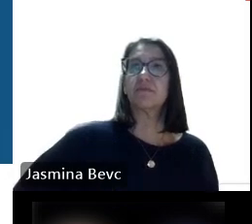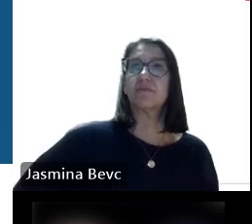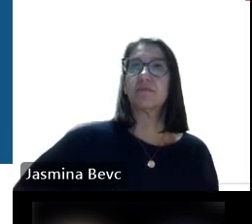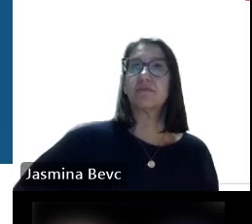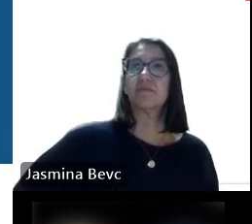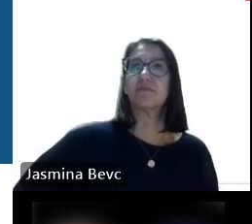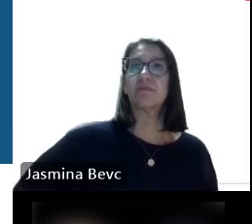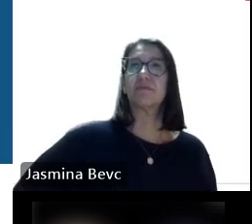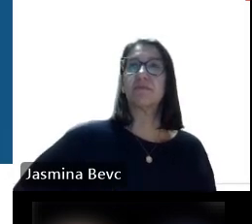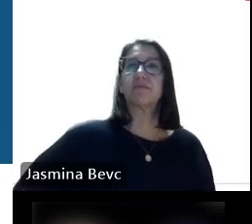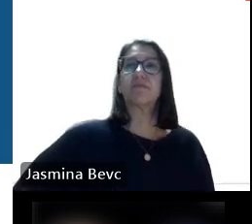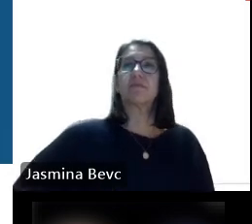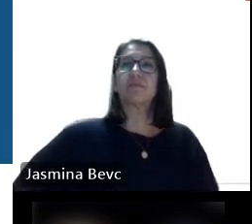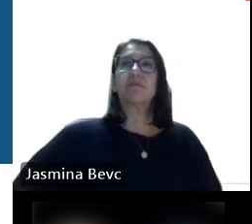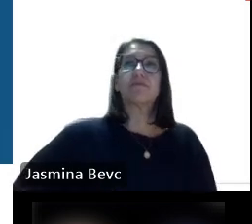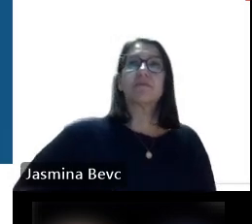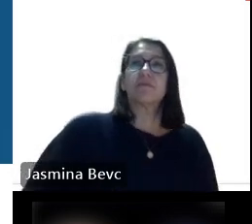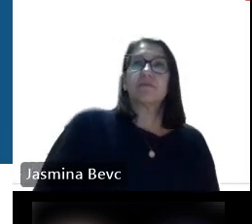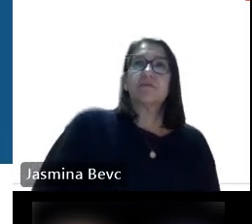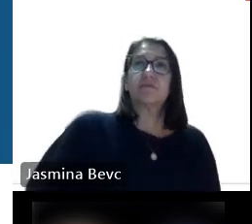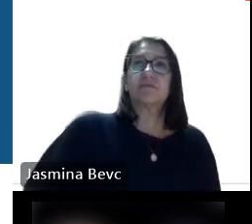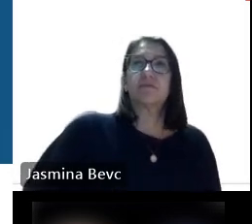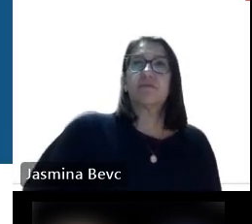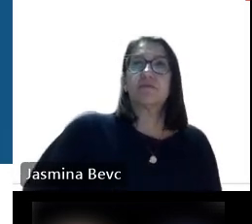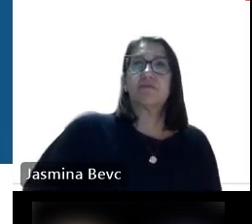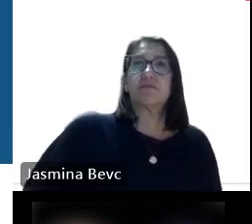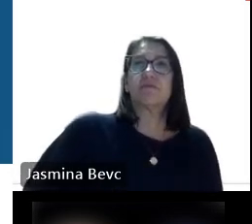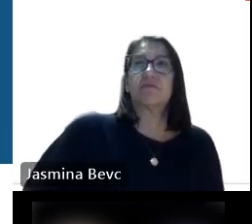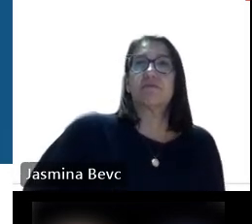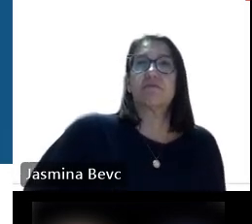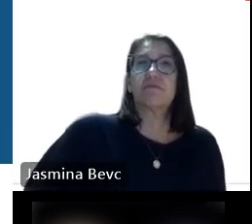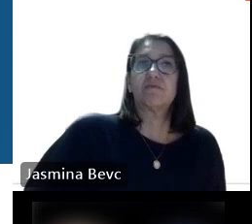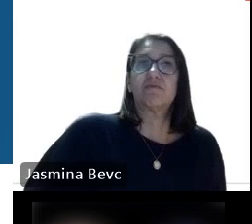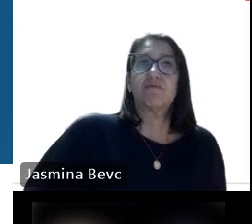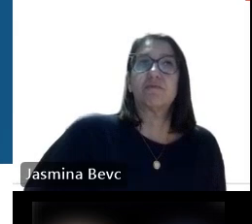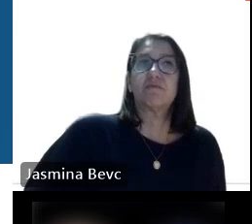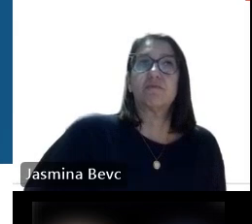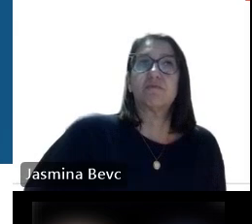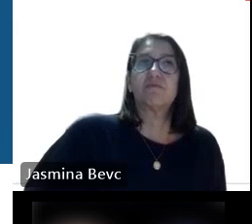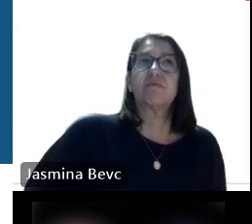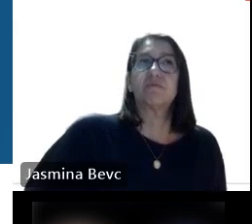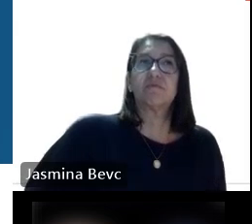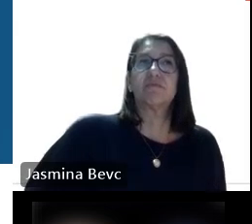55 stopinj Celzija pokrili vse toplotne izgube, ki jih ta objekt potrebuje.